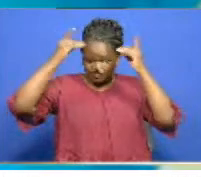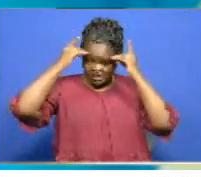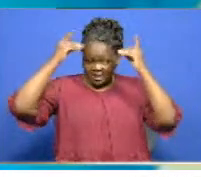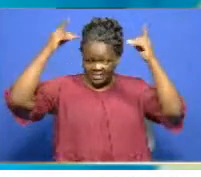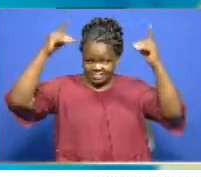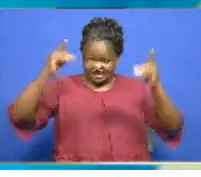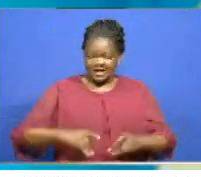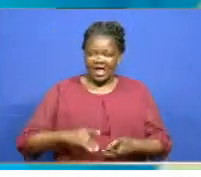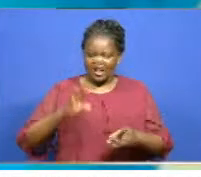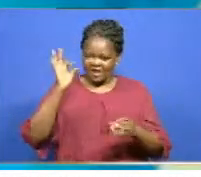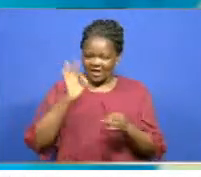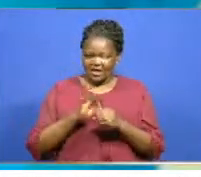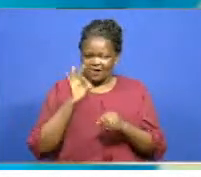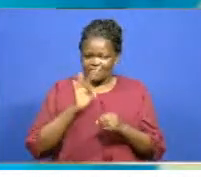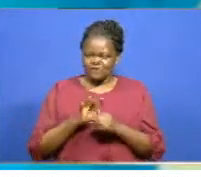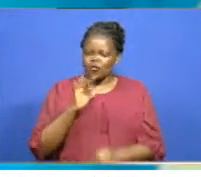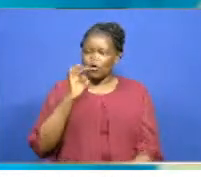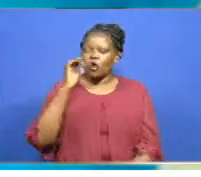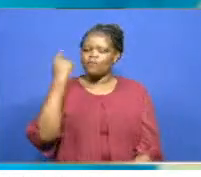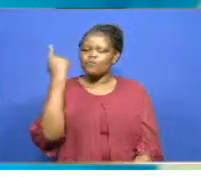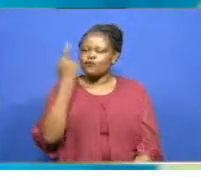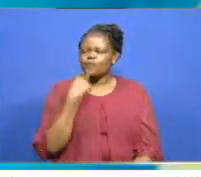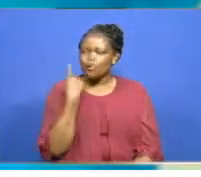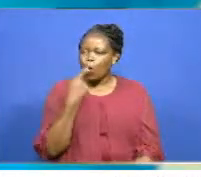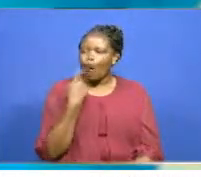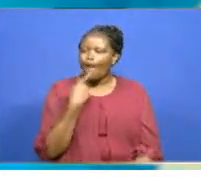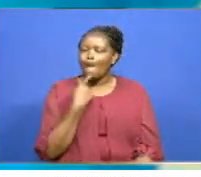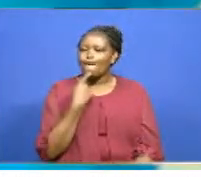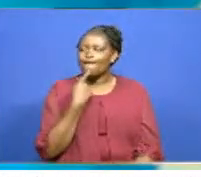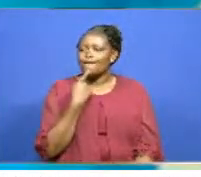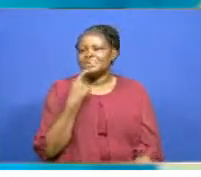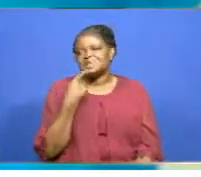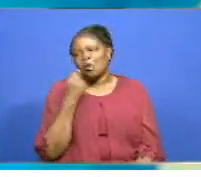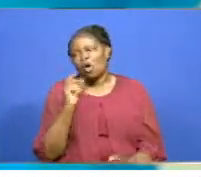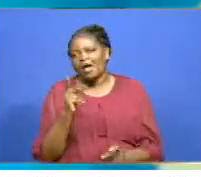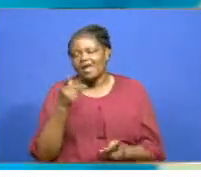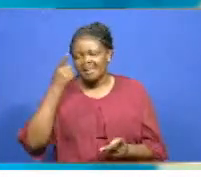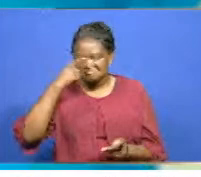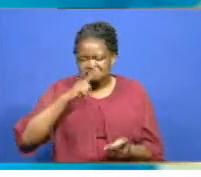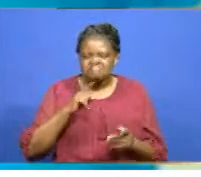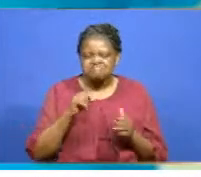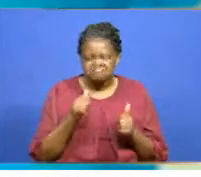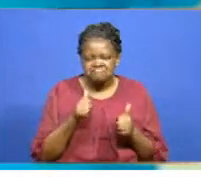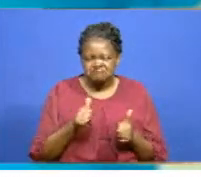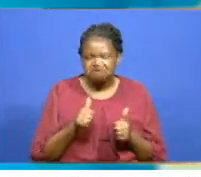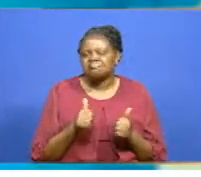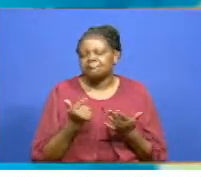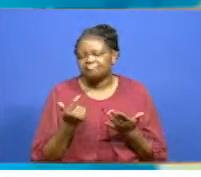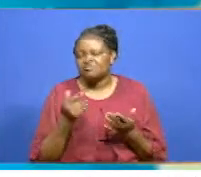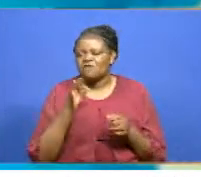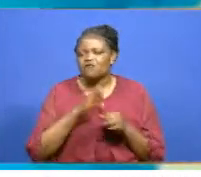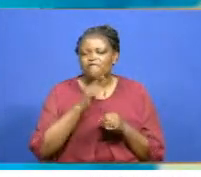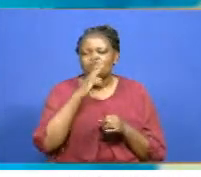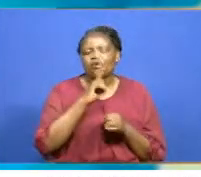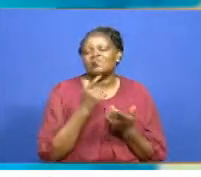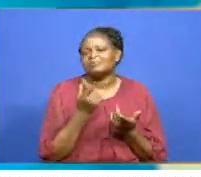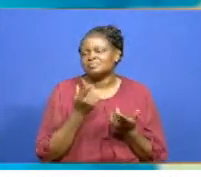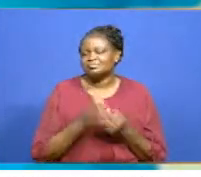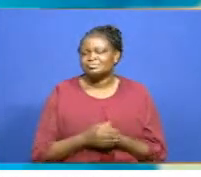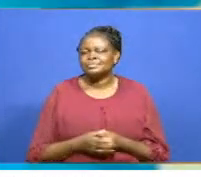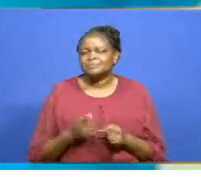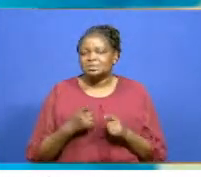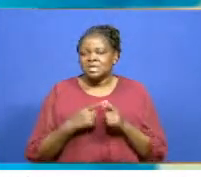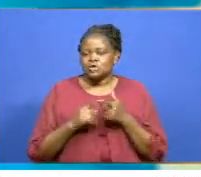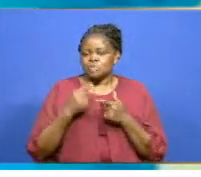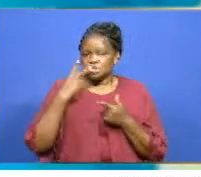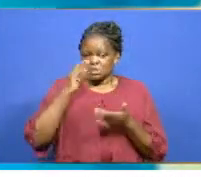ambao sasa wataenda katika debe kuweza kusema kwamba tumefurahisha na sera za huyu kiongozi, tunaenda kumpatia kura. Na pia umeona Nancy ya